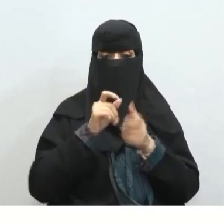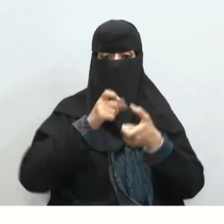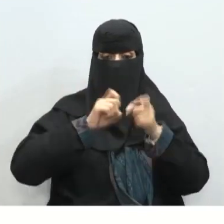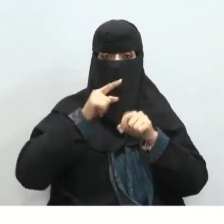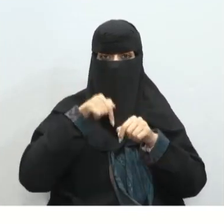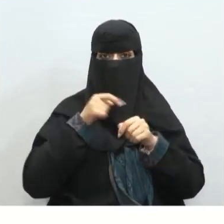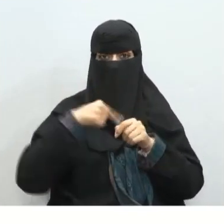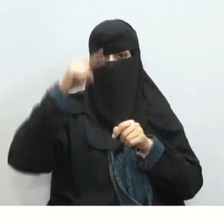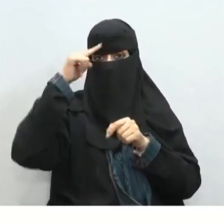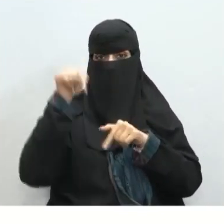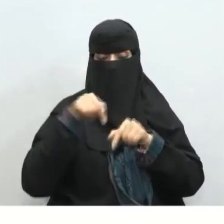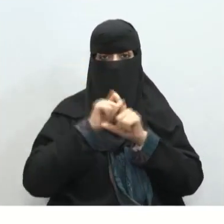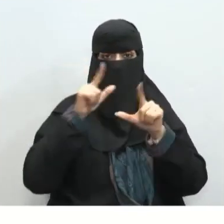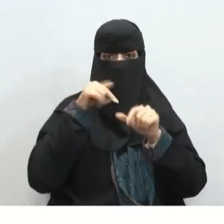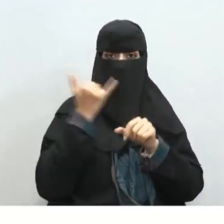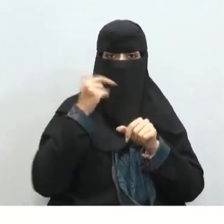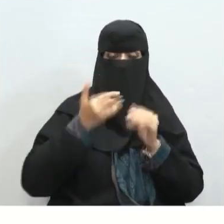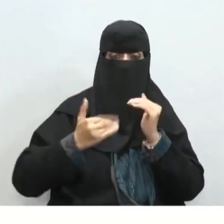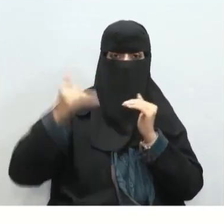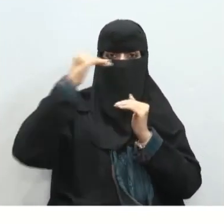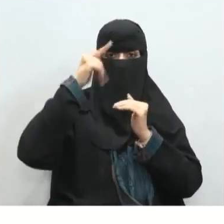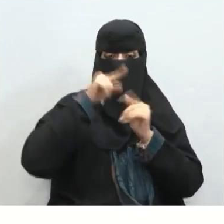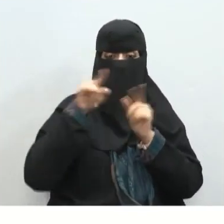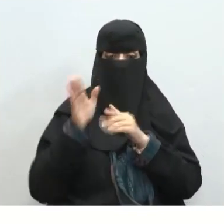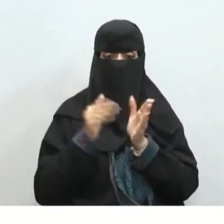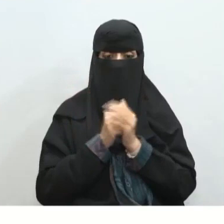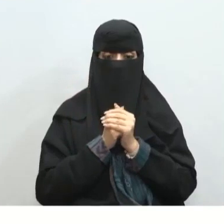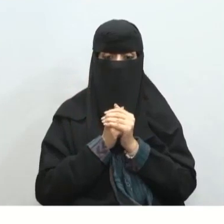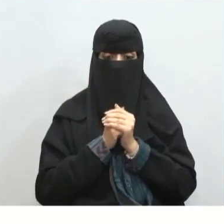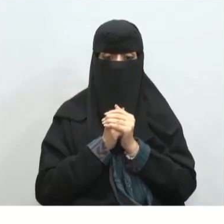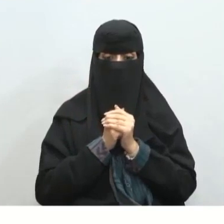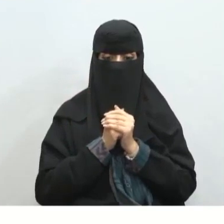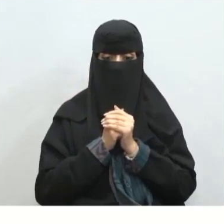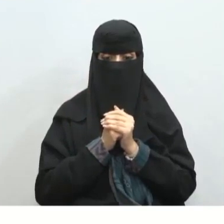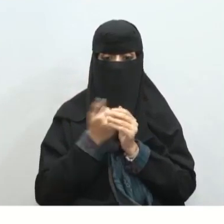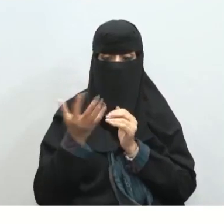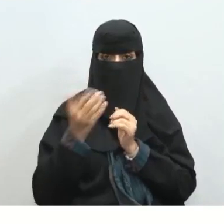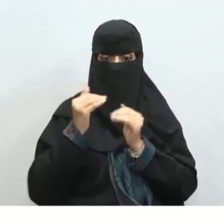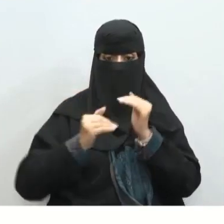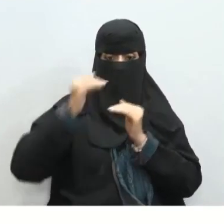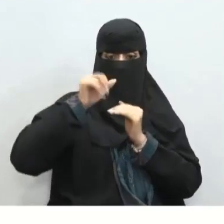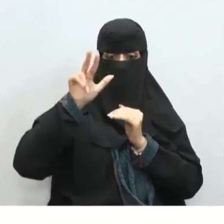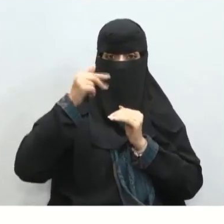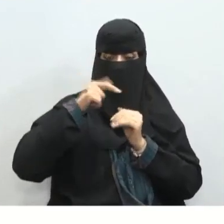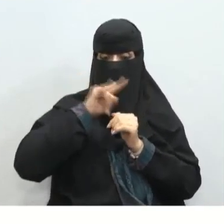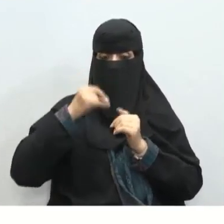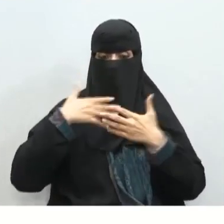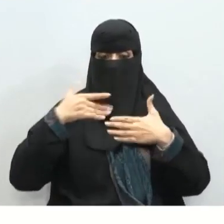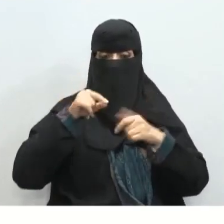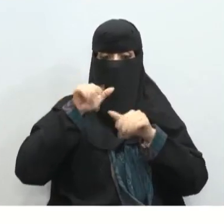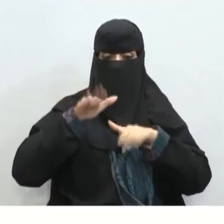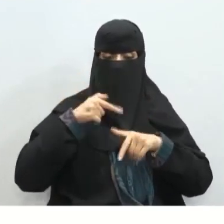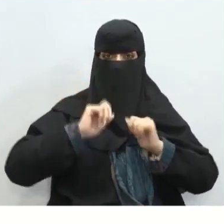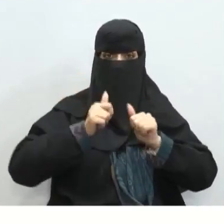وكوني فرضيه تبين اهميه رفع العتبه اللاهوائيه للعدائين المتنافسين عن طريق رفع العتبه اللاهوائيه